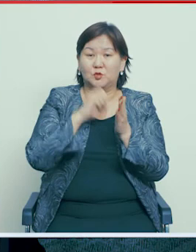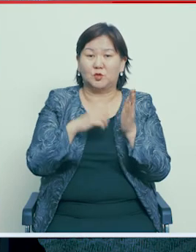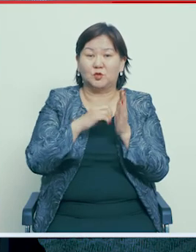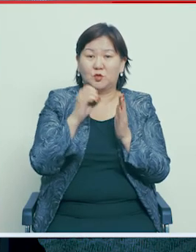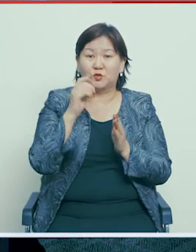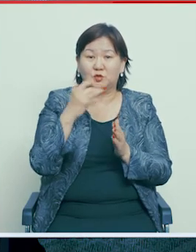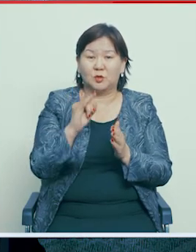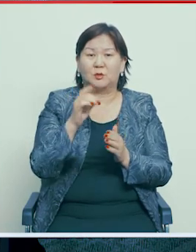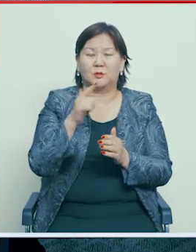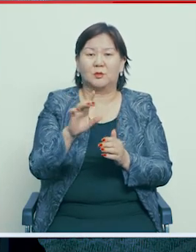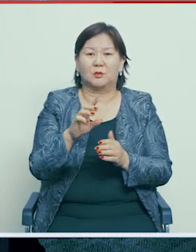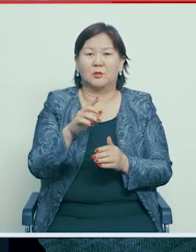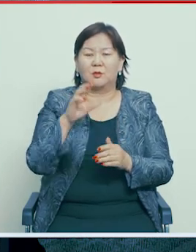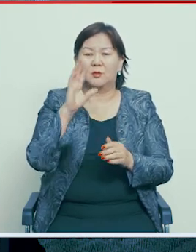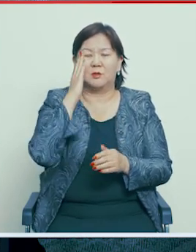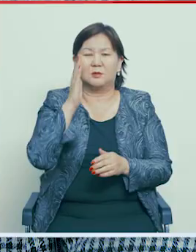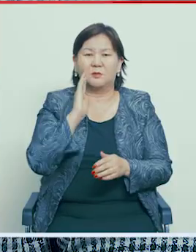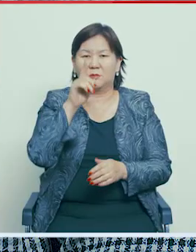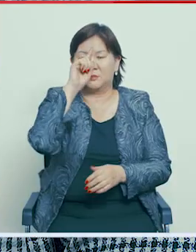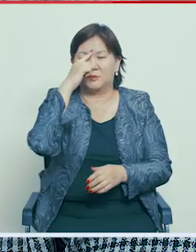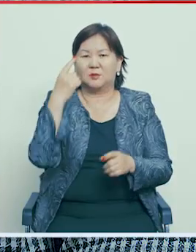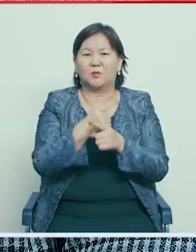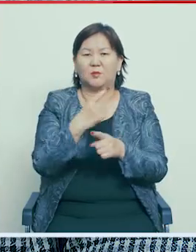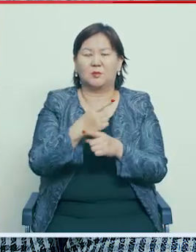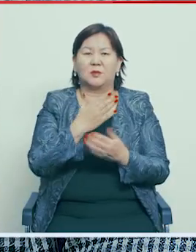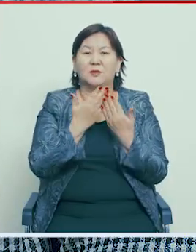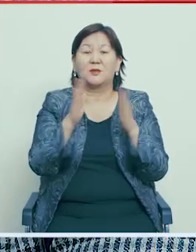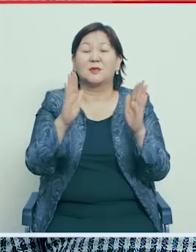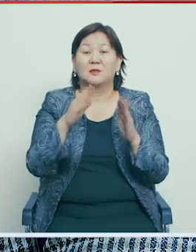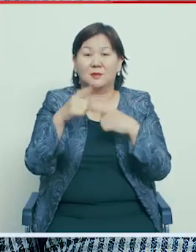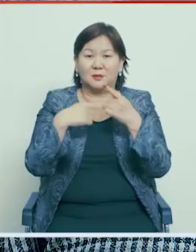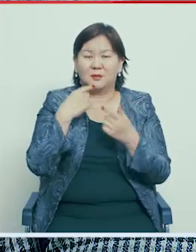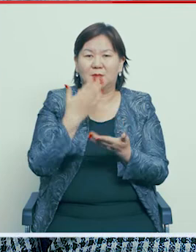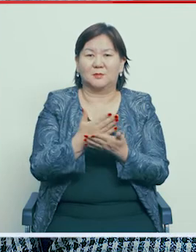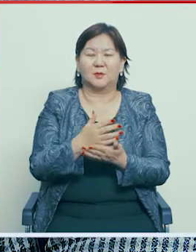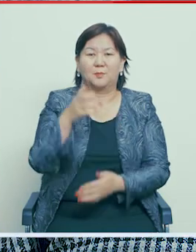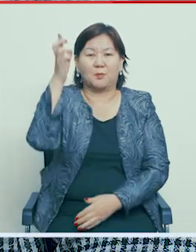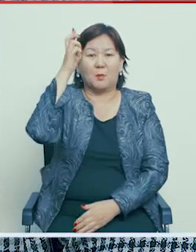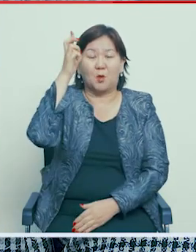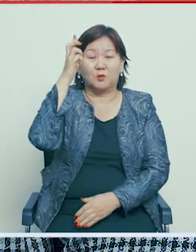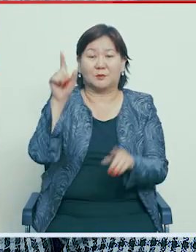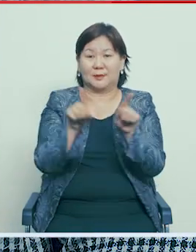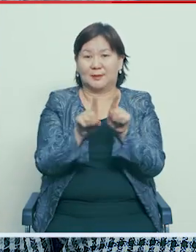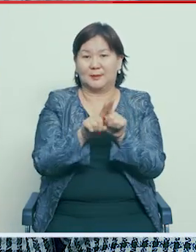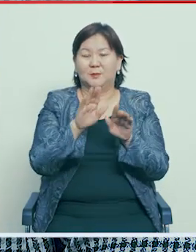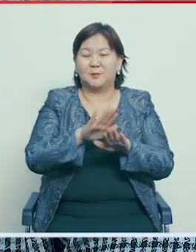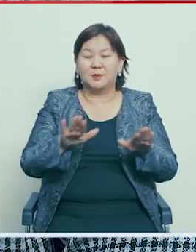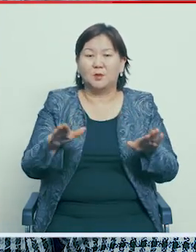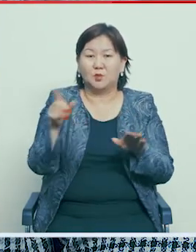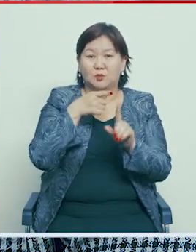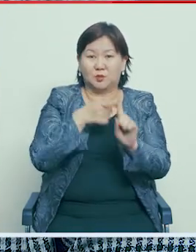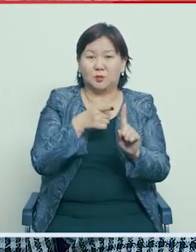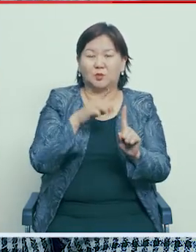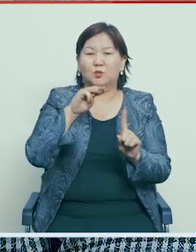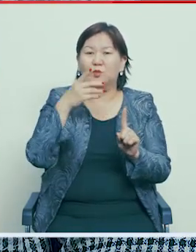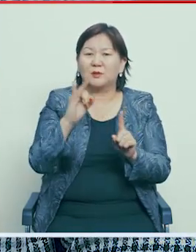инженер биднийг одоо их гомдоод юм байна гэдэг эцэгчүүдэд нийтлэг асуудал болсон. За боловсролын салбарт ч гэсэн одоо бидний хүүхдүүдэд зориулсан тусгай